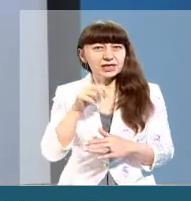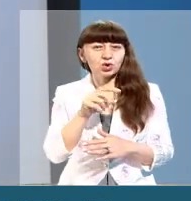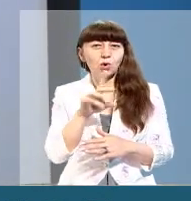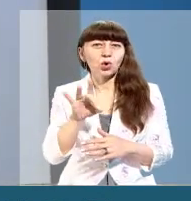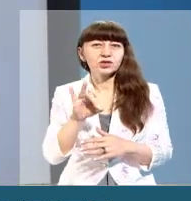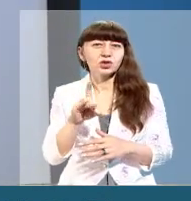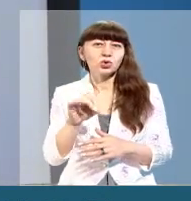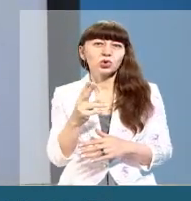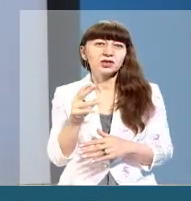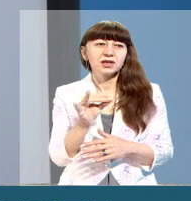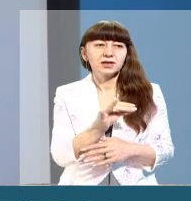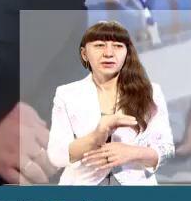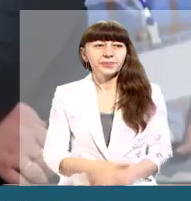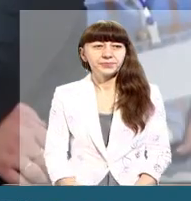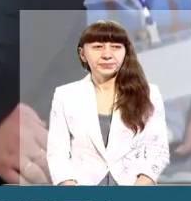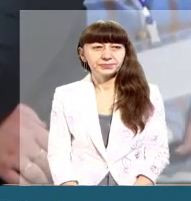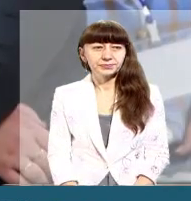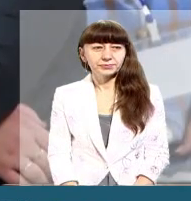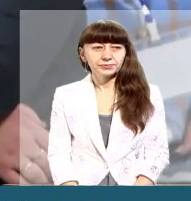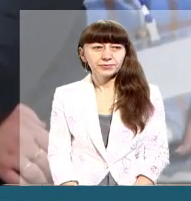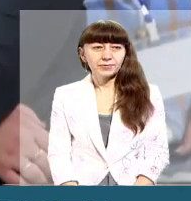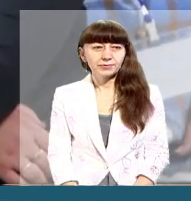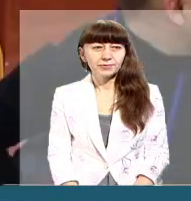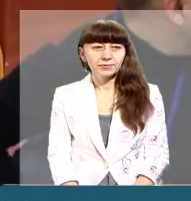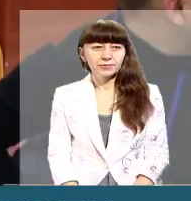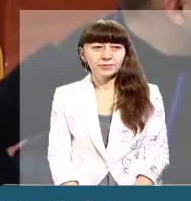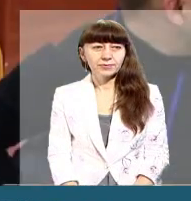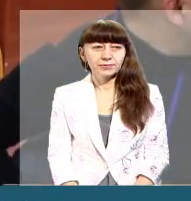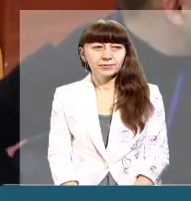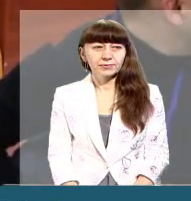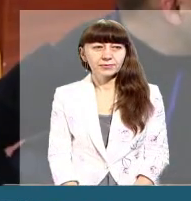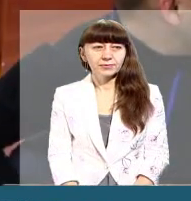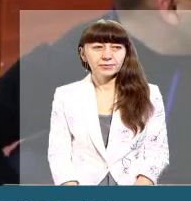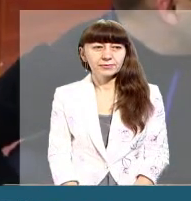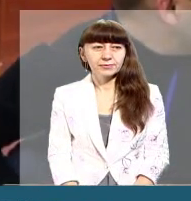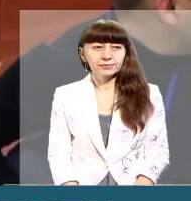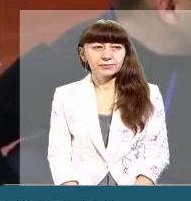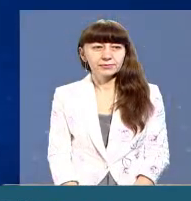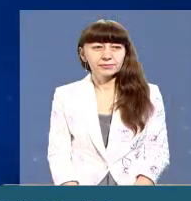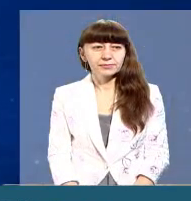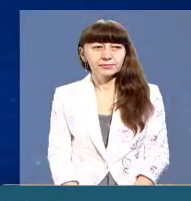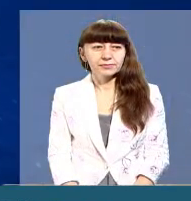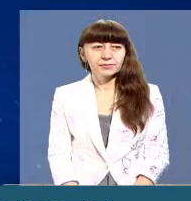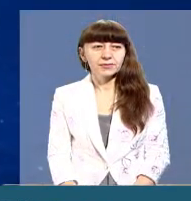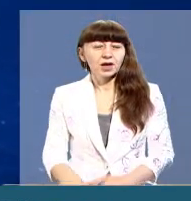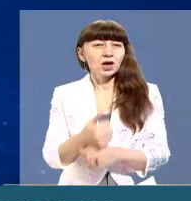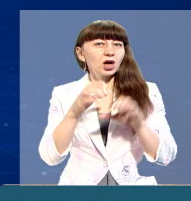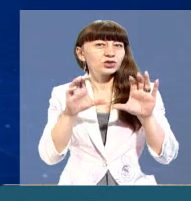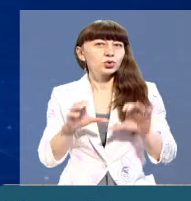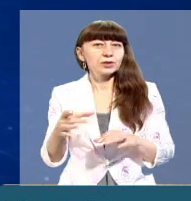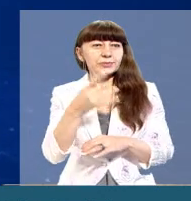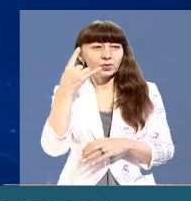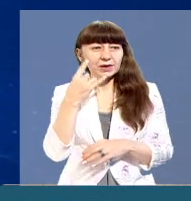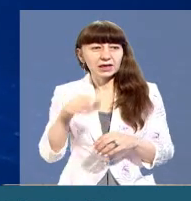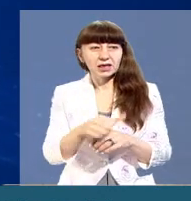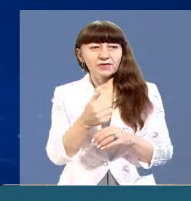Конституции». Выше юридическую силу, пожалуйста. Все верно. Похлопаем, коллеги. Конституция Республики